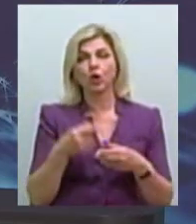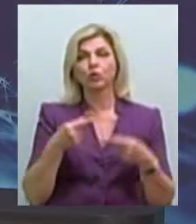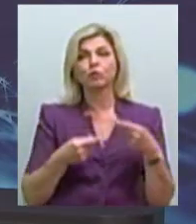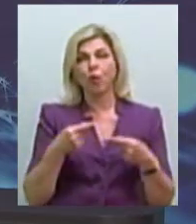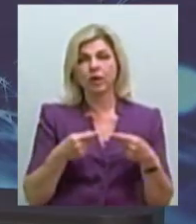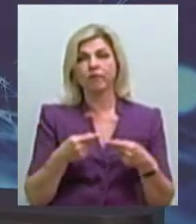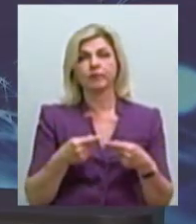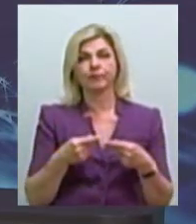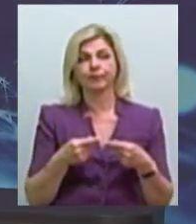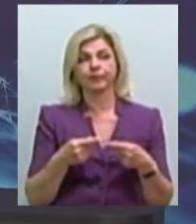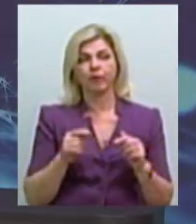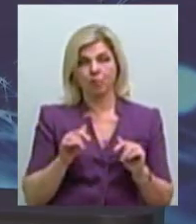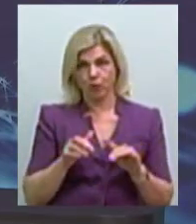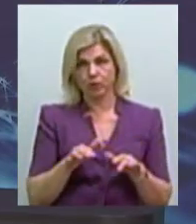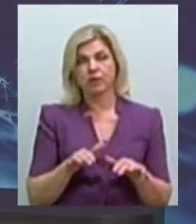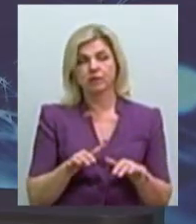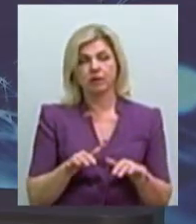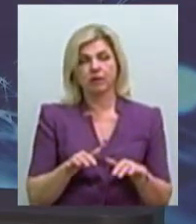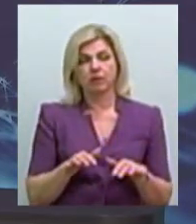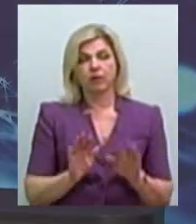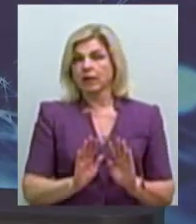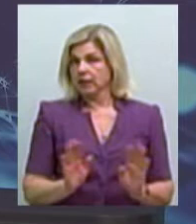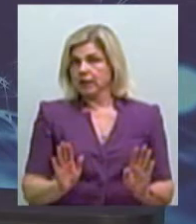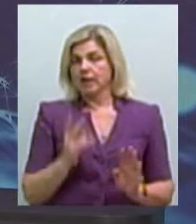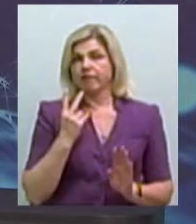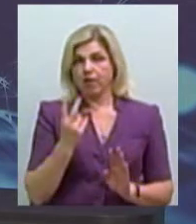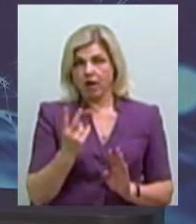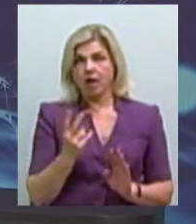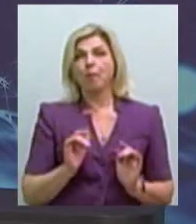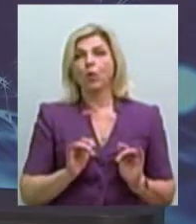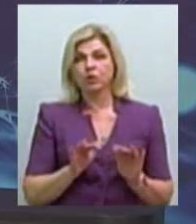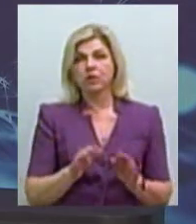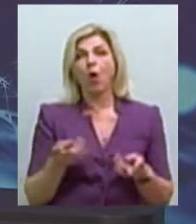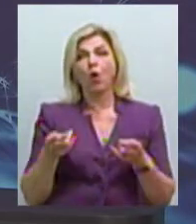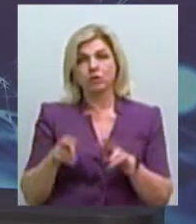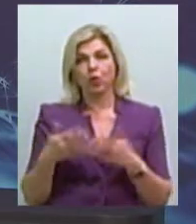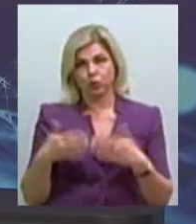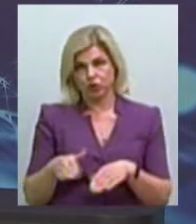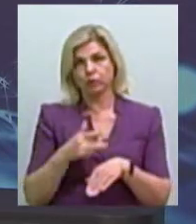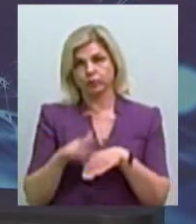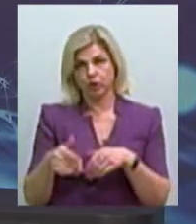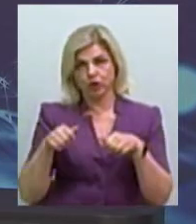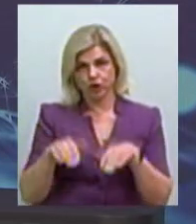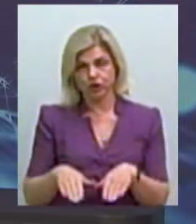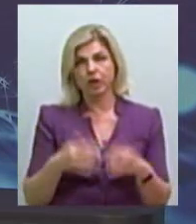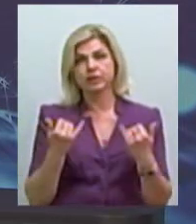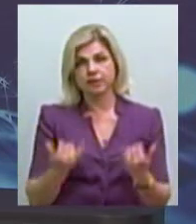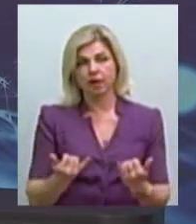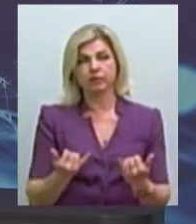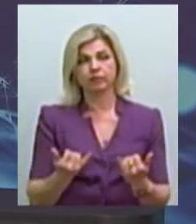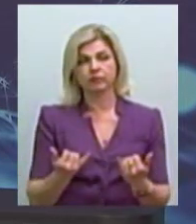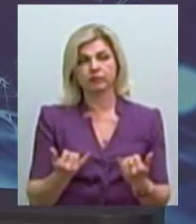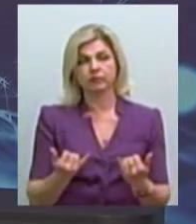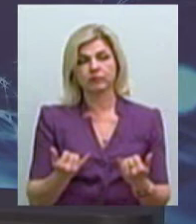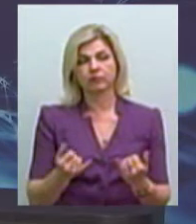На розгляді... В процесі? Ні, 2 в процесі, решта вирішені. Угу. Тобто на даний момент